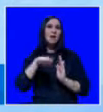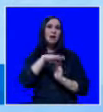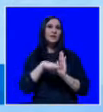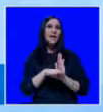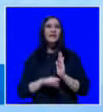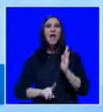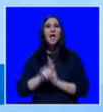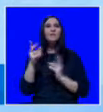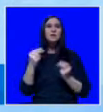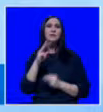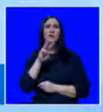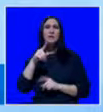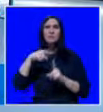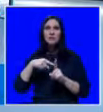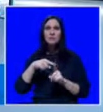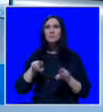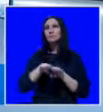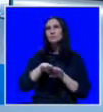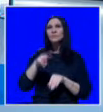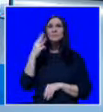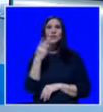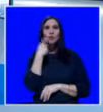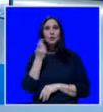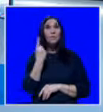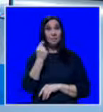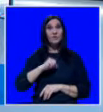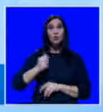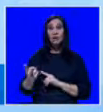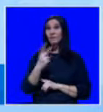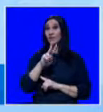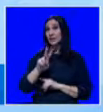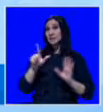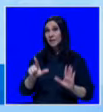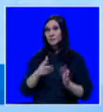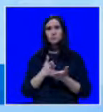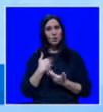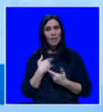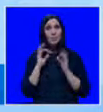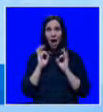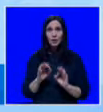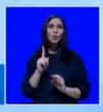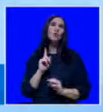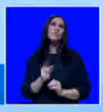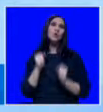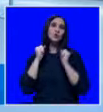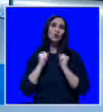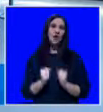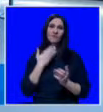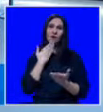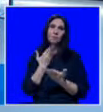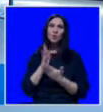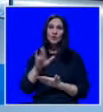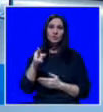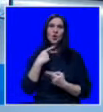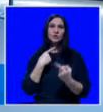Тоест 33 месеца, 3 години. 1 януари 2027, според мен, е най-реалистичното, което може да се очаква. Благодаря